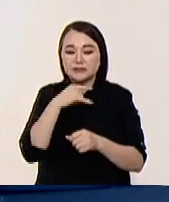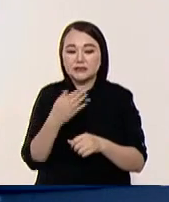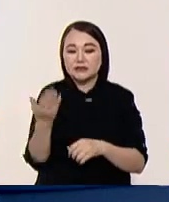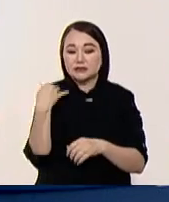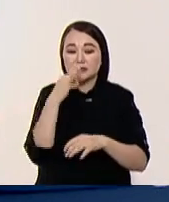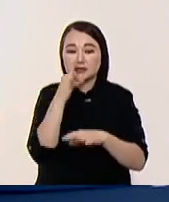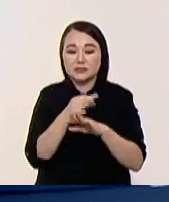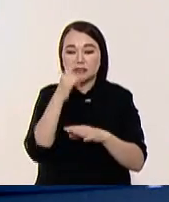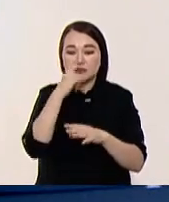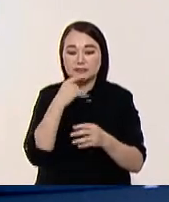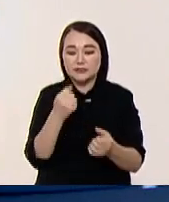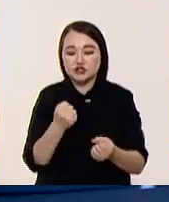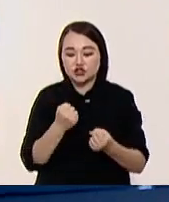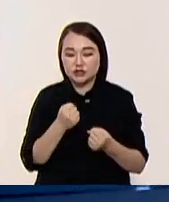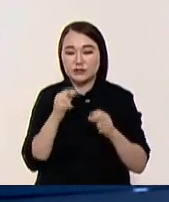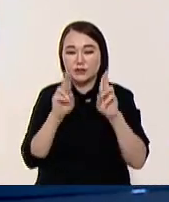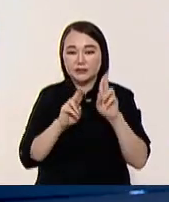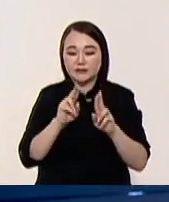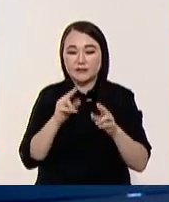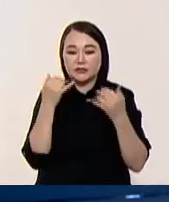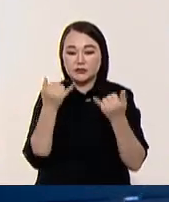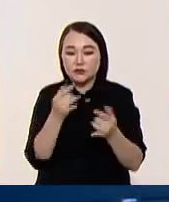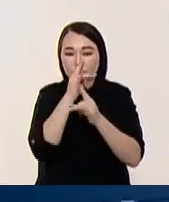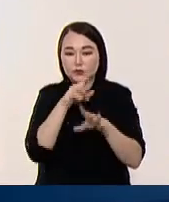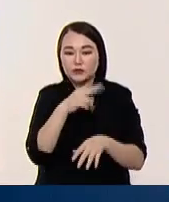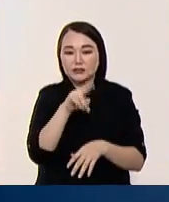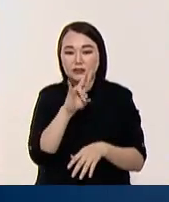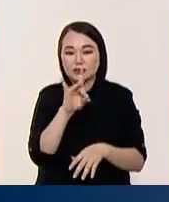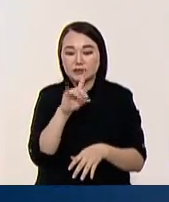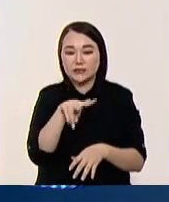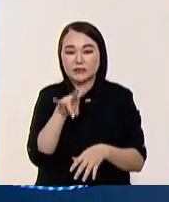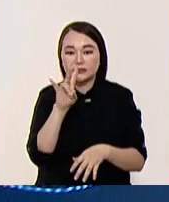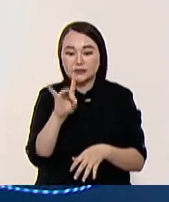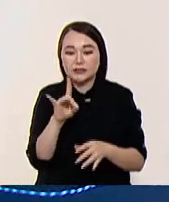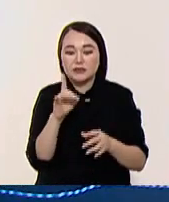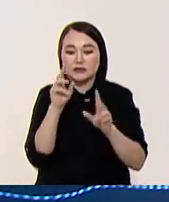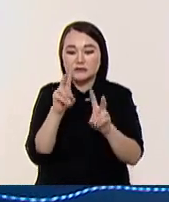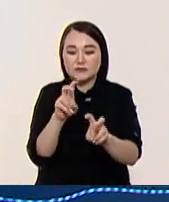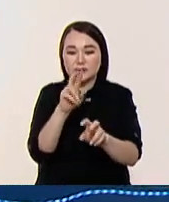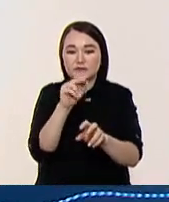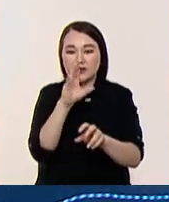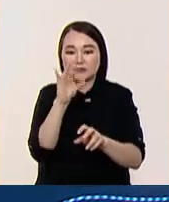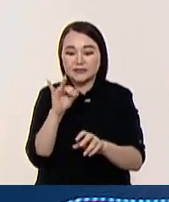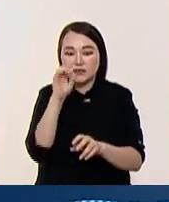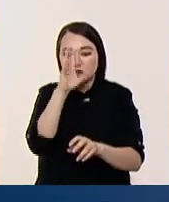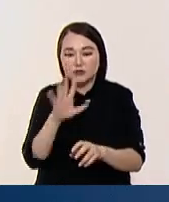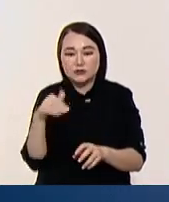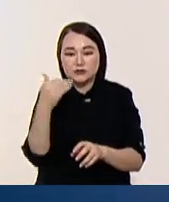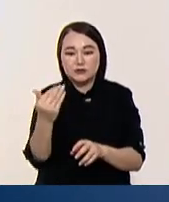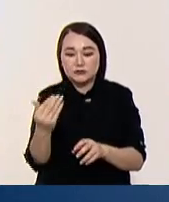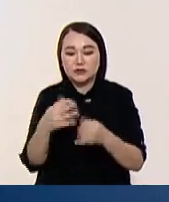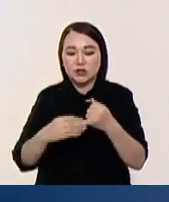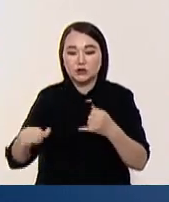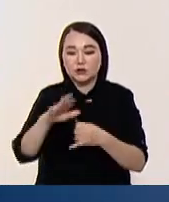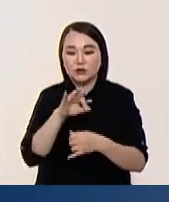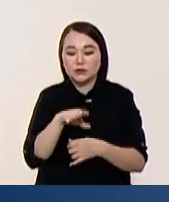что Казахстан придерживается принципа непризнания ДНР и ЛНР, назвав их квазигосударственными территориями. Ответа от